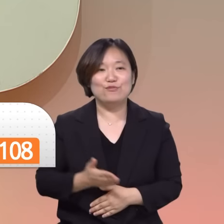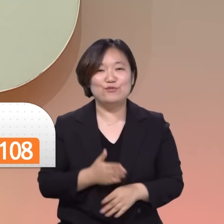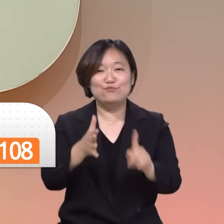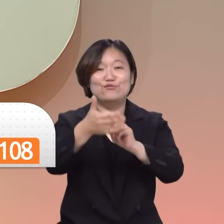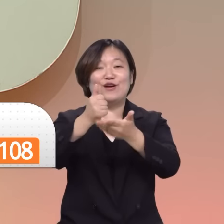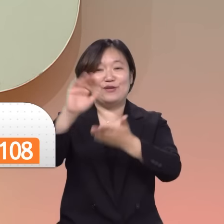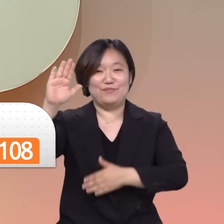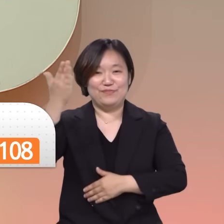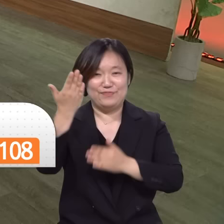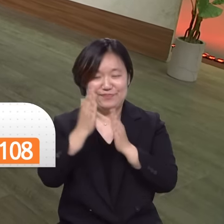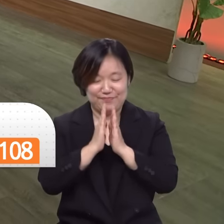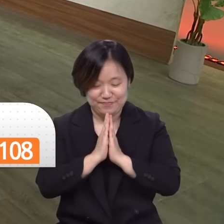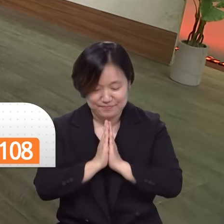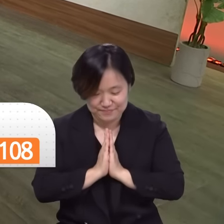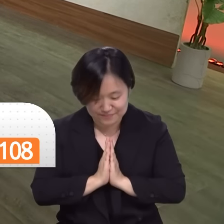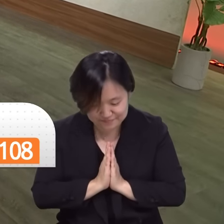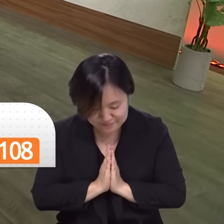성불하십시오